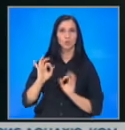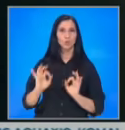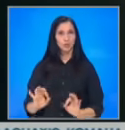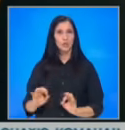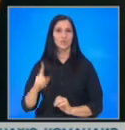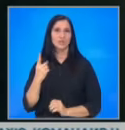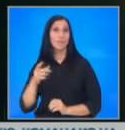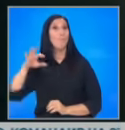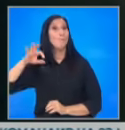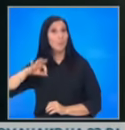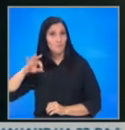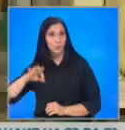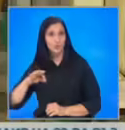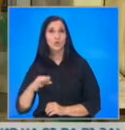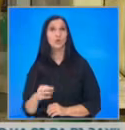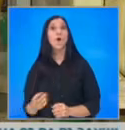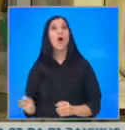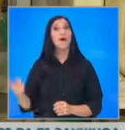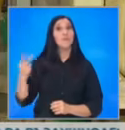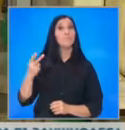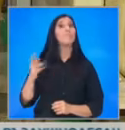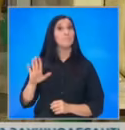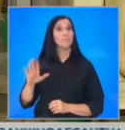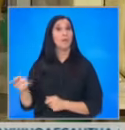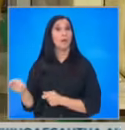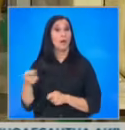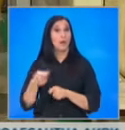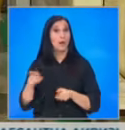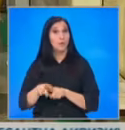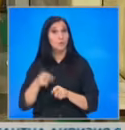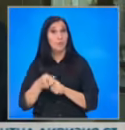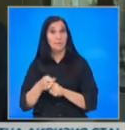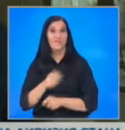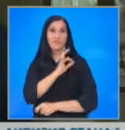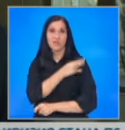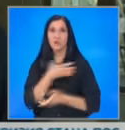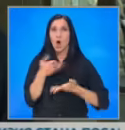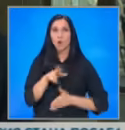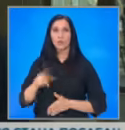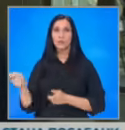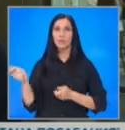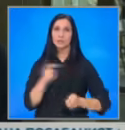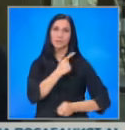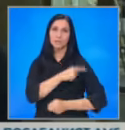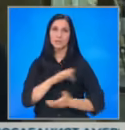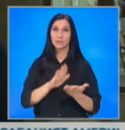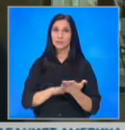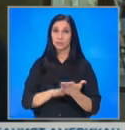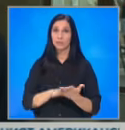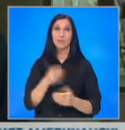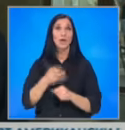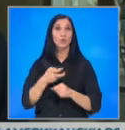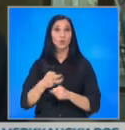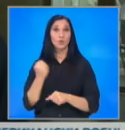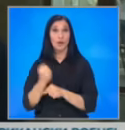уточниха, че е само препоръчително при вакцинация родителите да носят медицински документи. Лекарите, които работят във вакцинационните